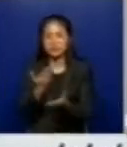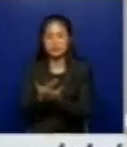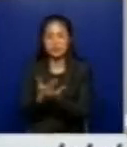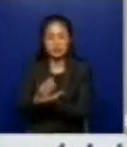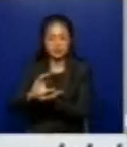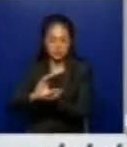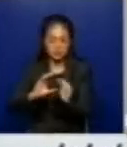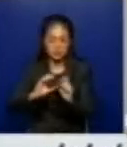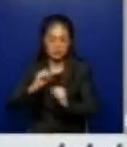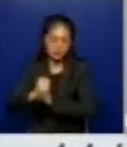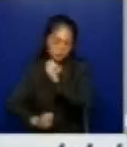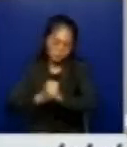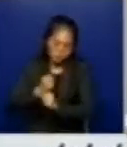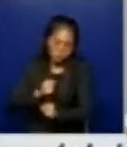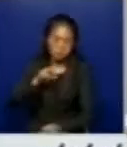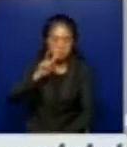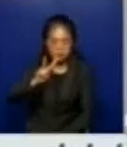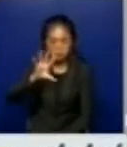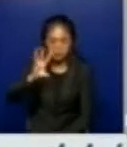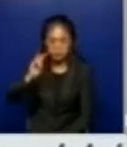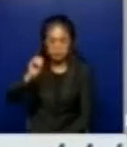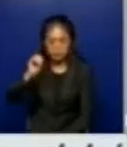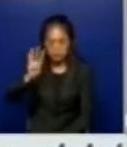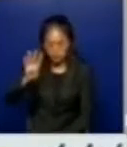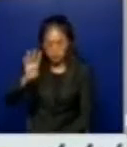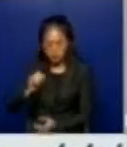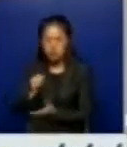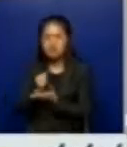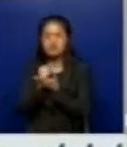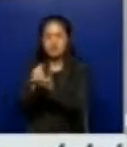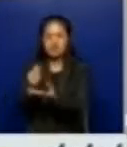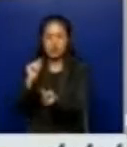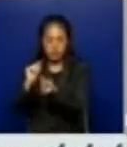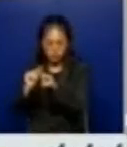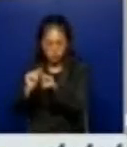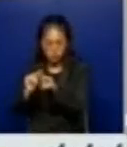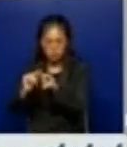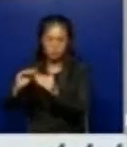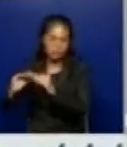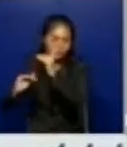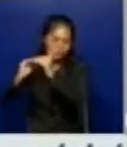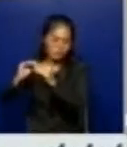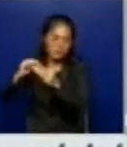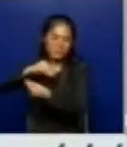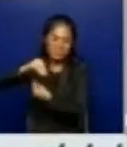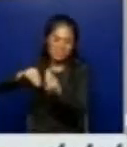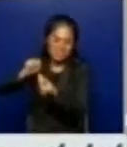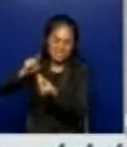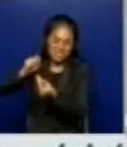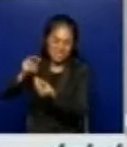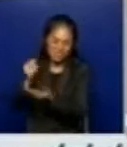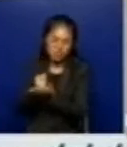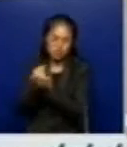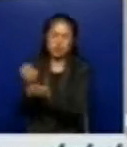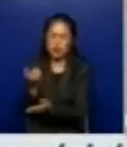เนี่ยนะครับเป็นงบประมาณที่ช่วยเหลือในการกระตุ้นเศรษฐกิจหรือว่าถึงมือพี่น้องประชาชนนะเทียบแล้วเนี่ยไม่ถึง 10% นะน้อยม